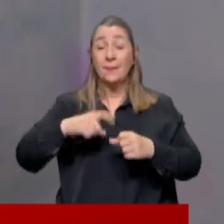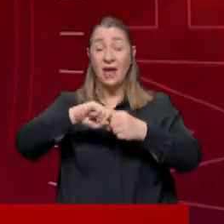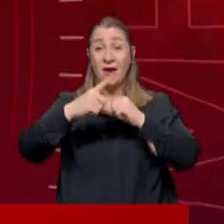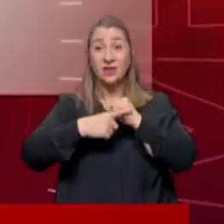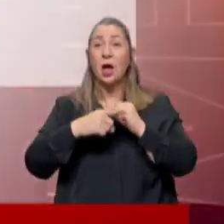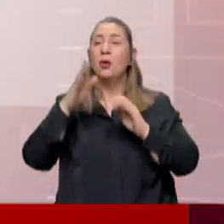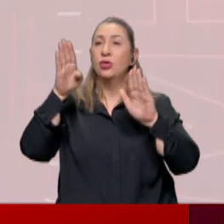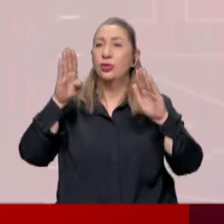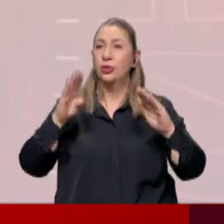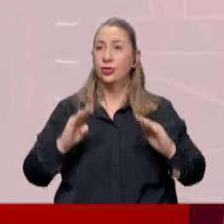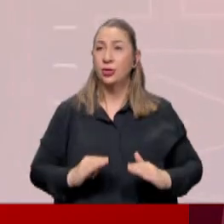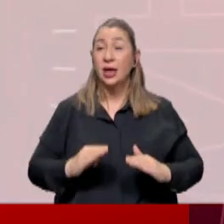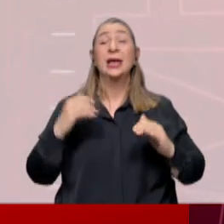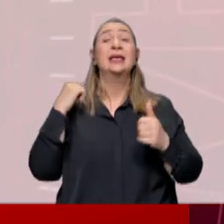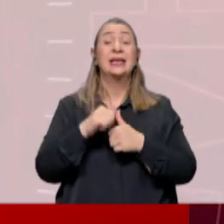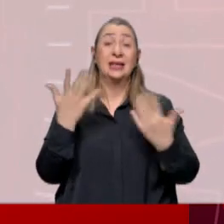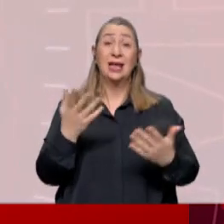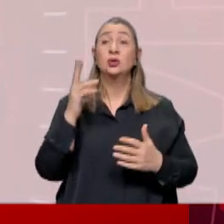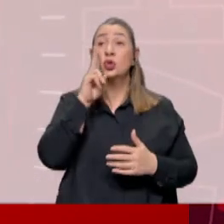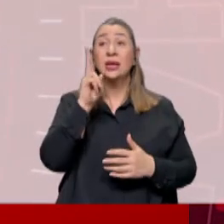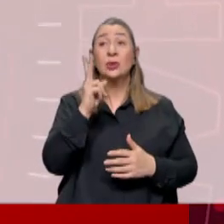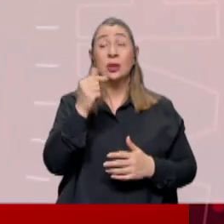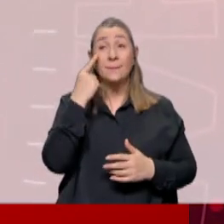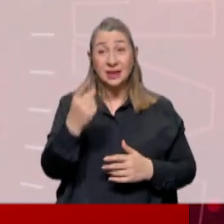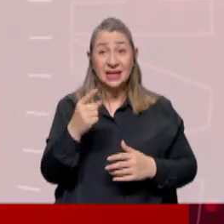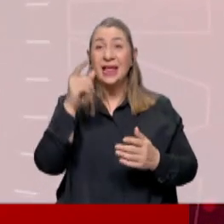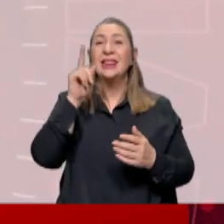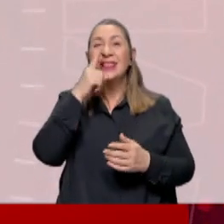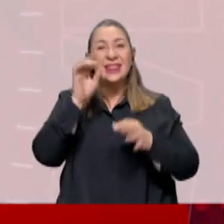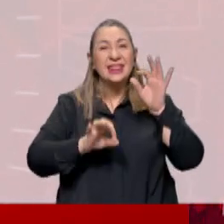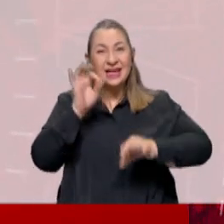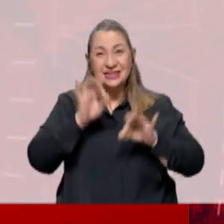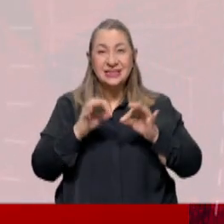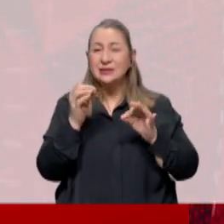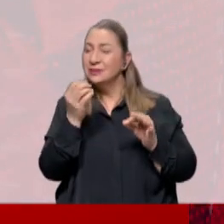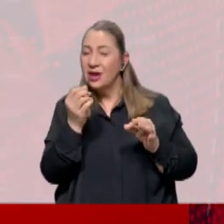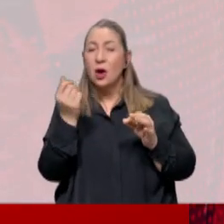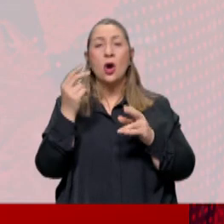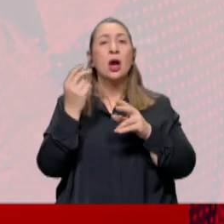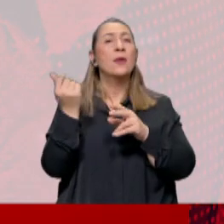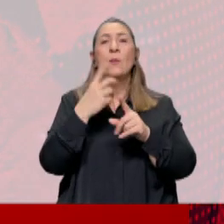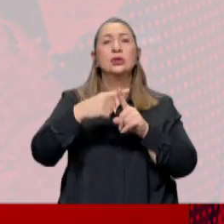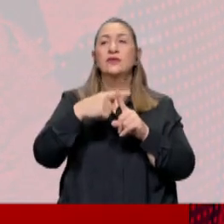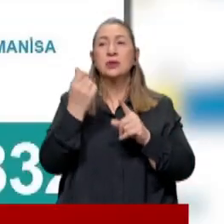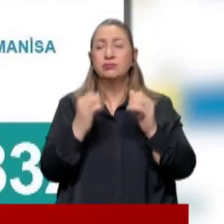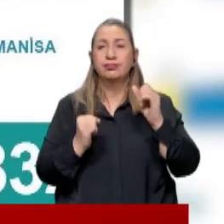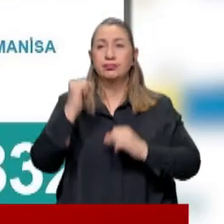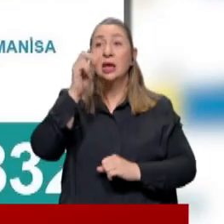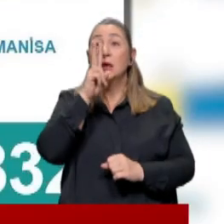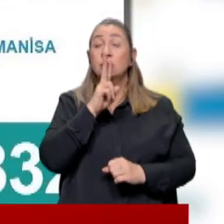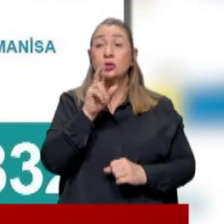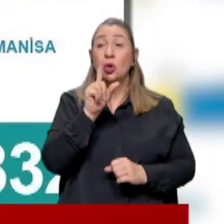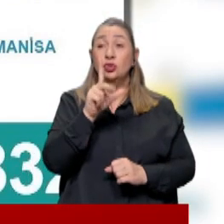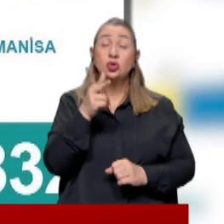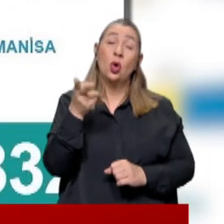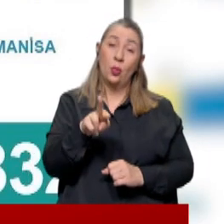haftada düşüşe geçirdi. Yine de son iki güne bakıldığında test sayısıyla birlikte vaka sayılarında artış var. 213'te